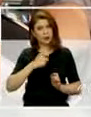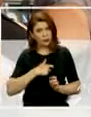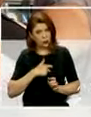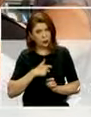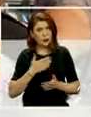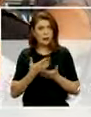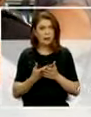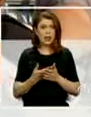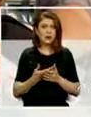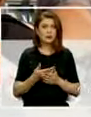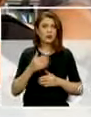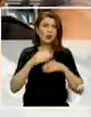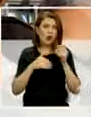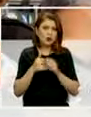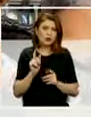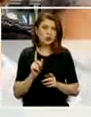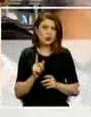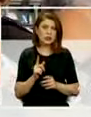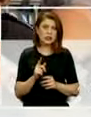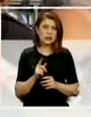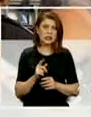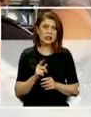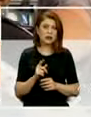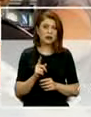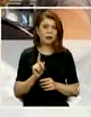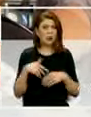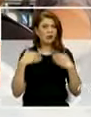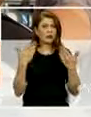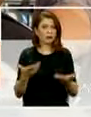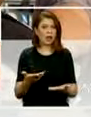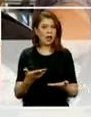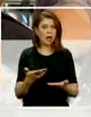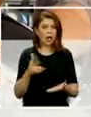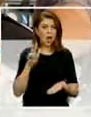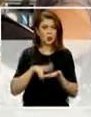pentru anumite tipuri de construcții, probabil provizorii, pot emite anumite autorizații.